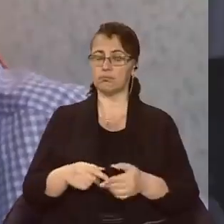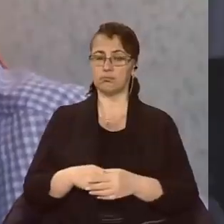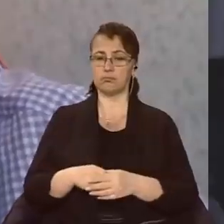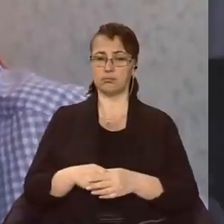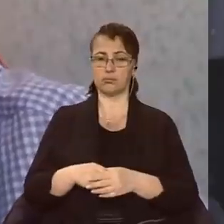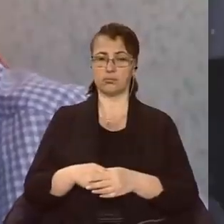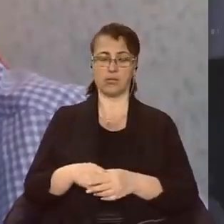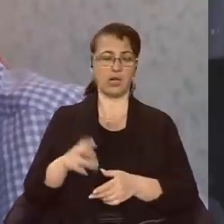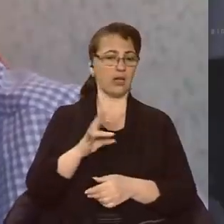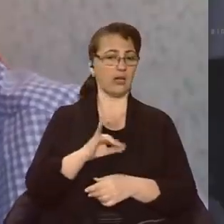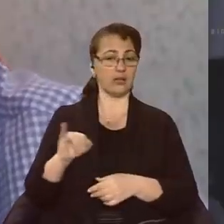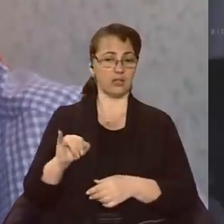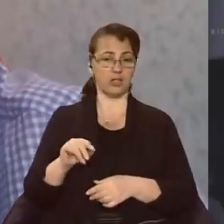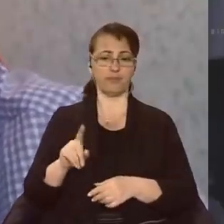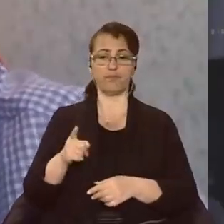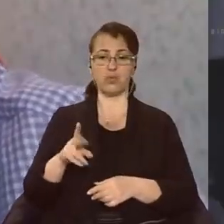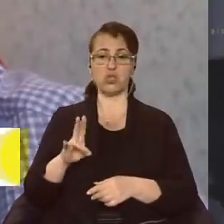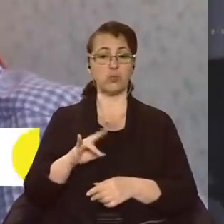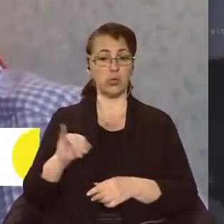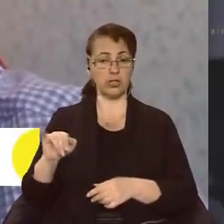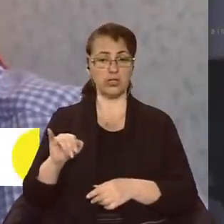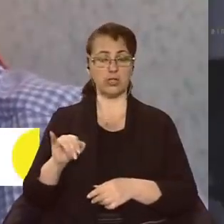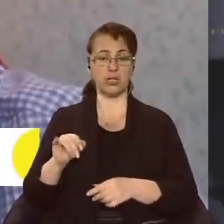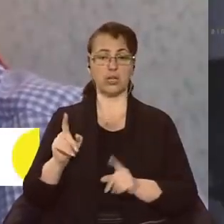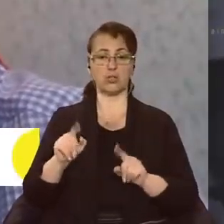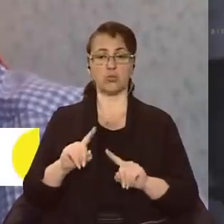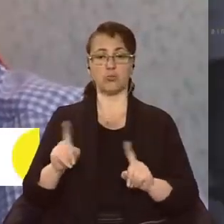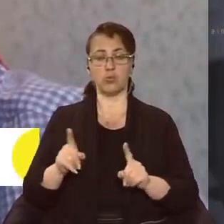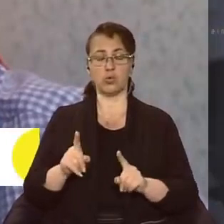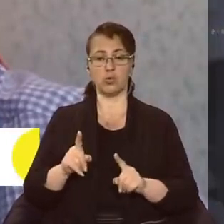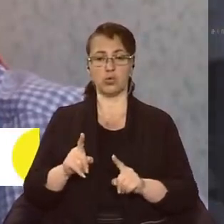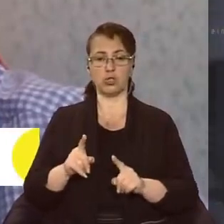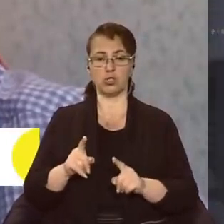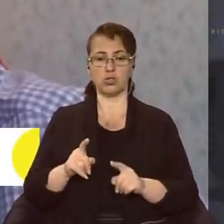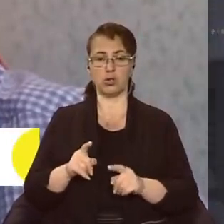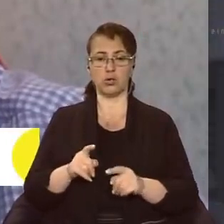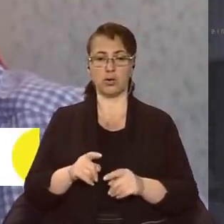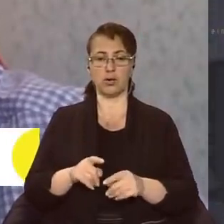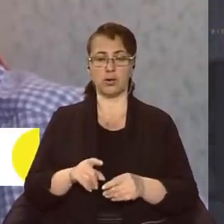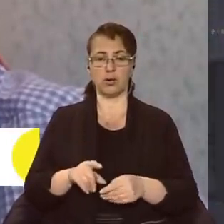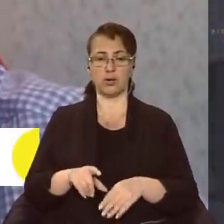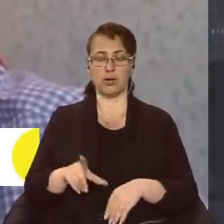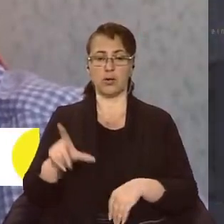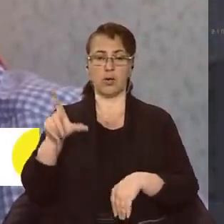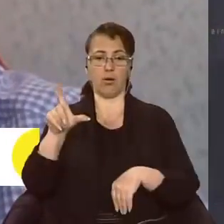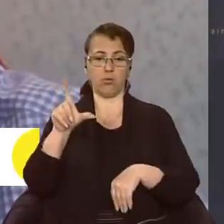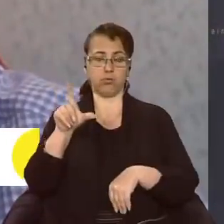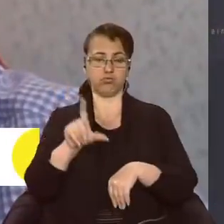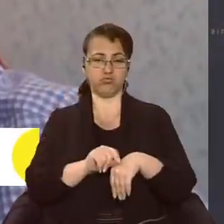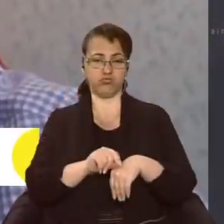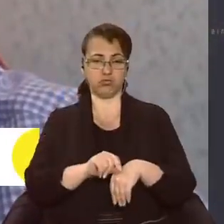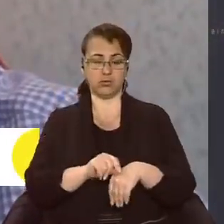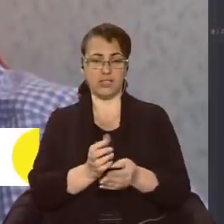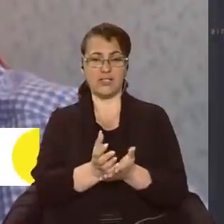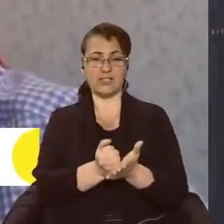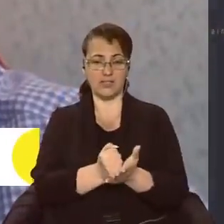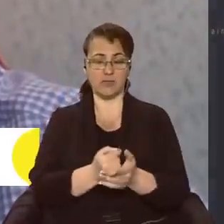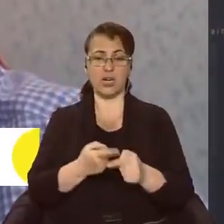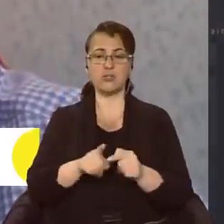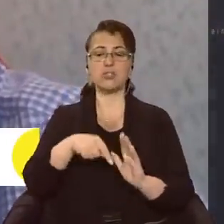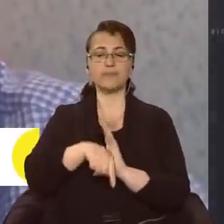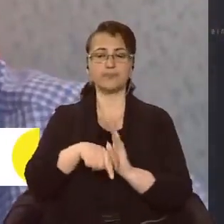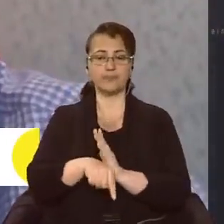Звісно, ні. Чому ні? Тому що так, виснажений потенціал – це обумовлено, знову ж таки,